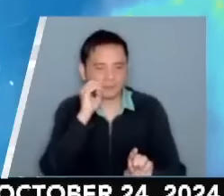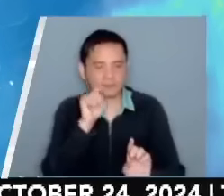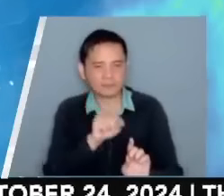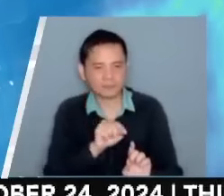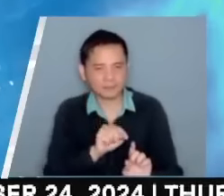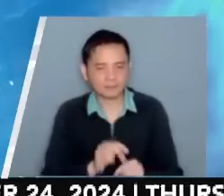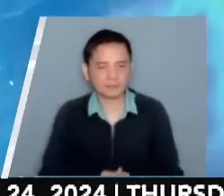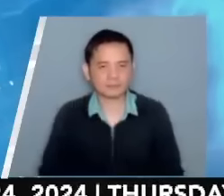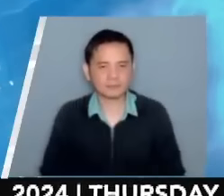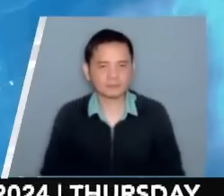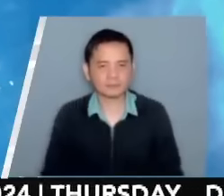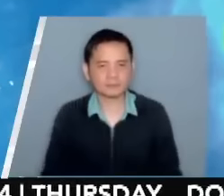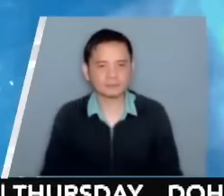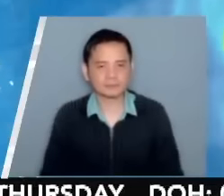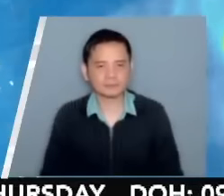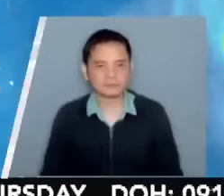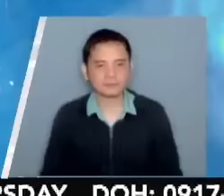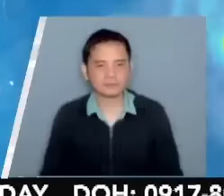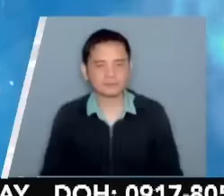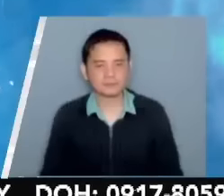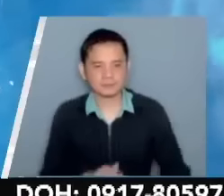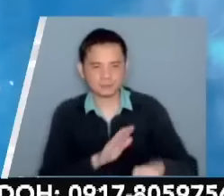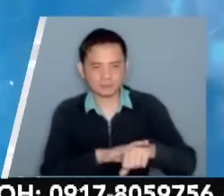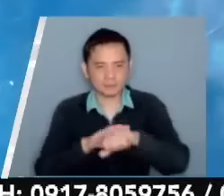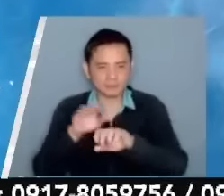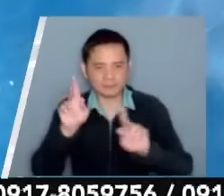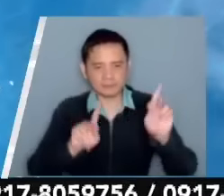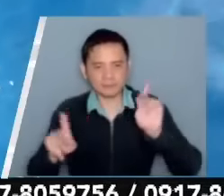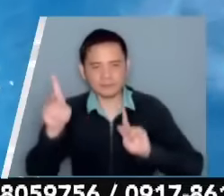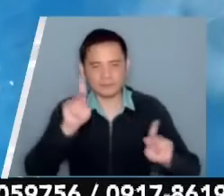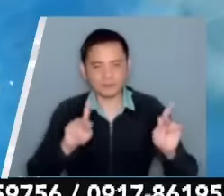Occidental. Pinaalerto ang mga residente sa banta ng